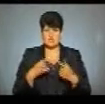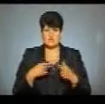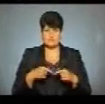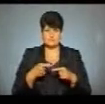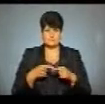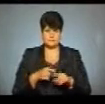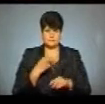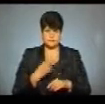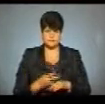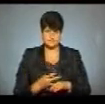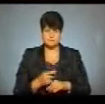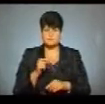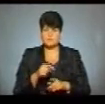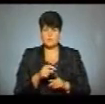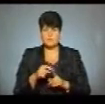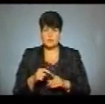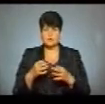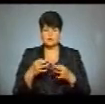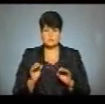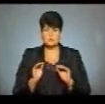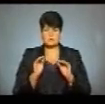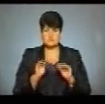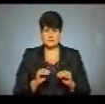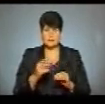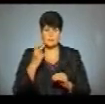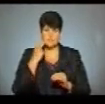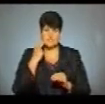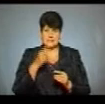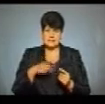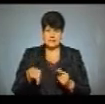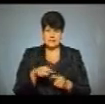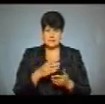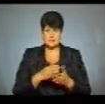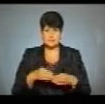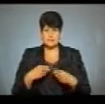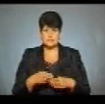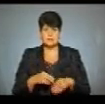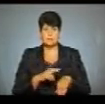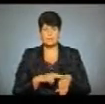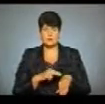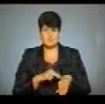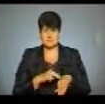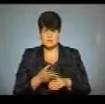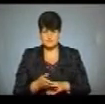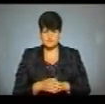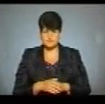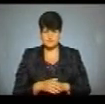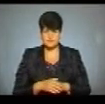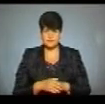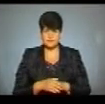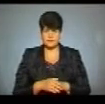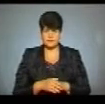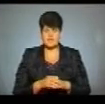міськради Олег Вітик. За його словами, дозвіл встановити постійне кільце мають дати поліцейські відділу безпеки дорожнього руху. Перенесена контактна